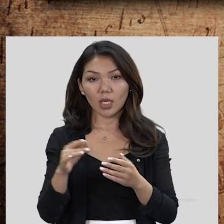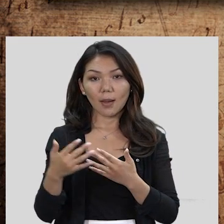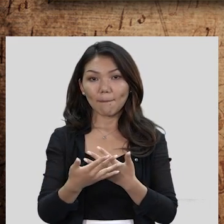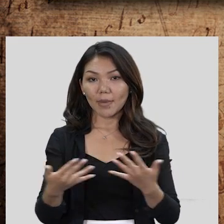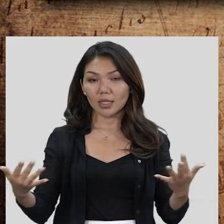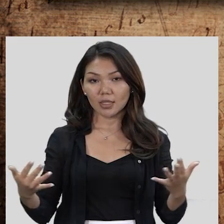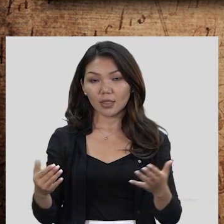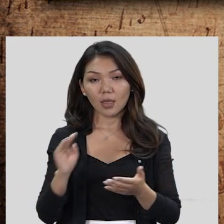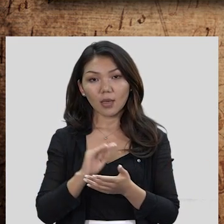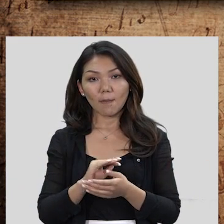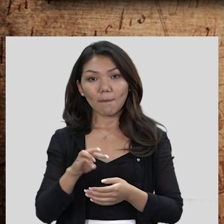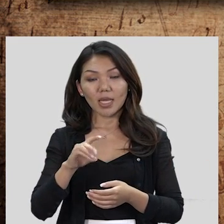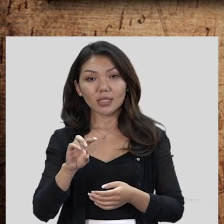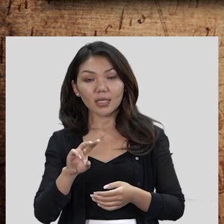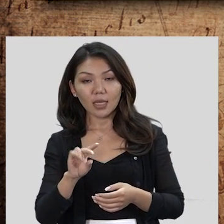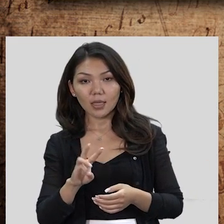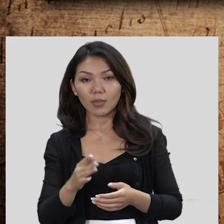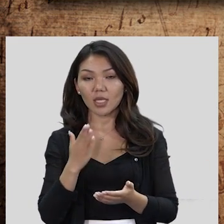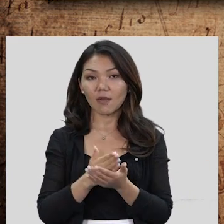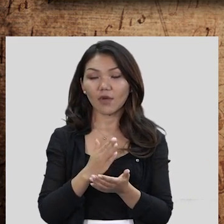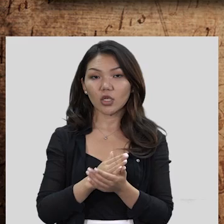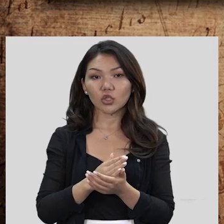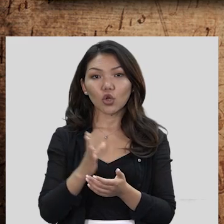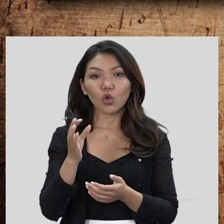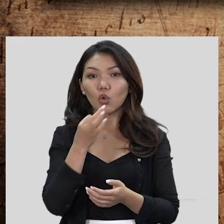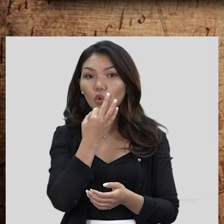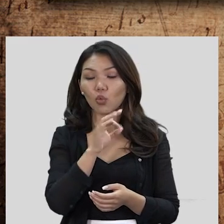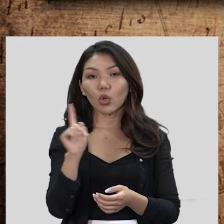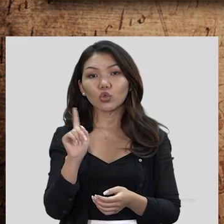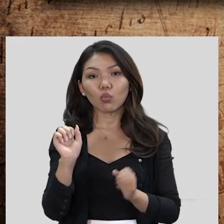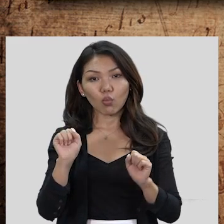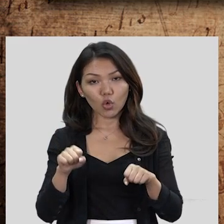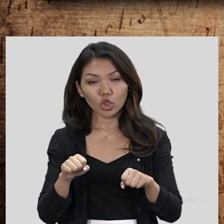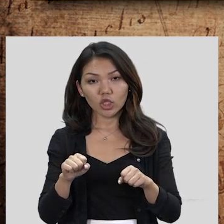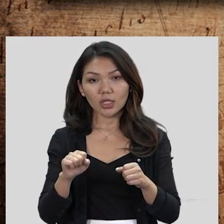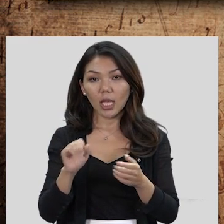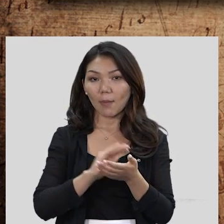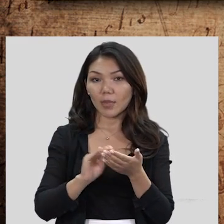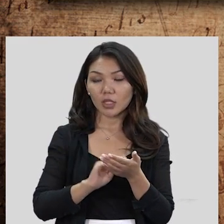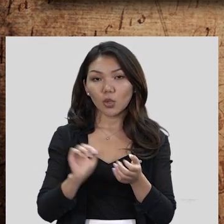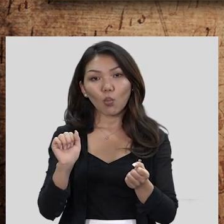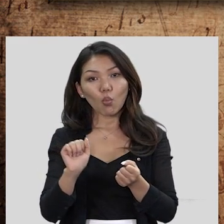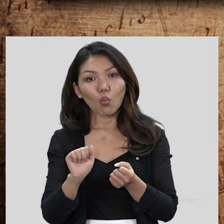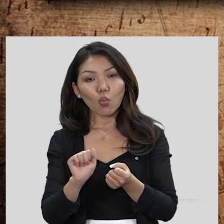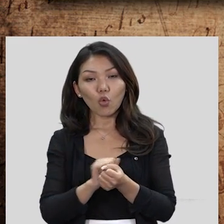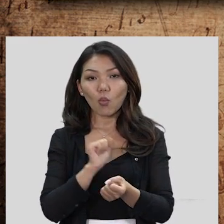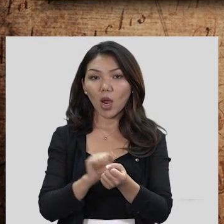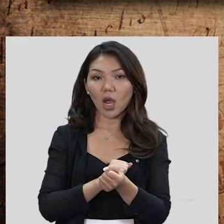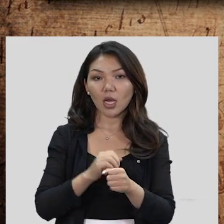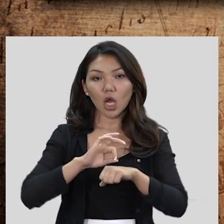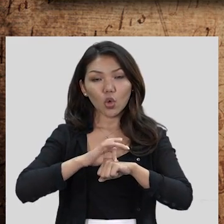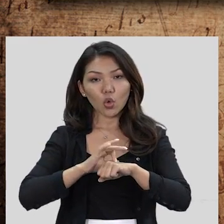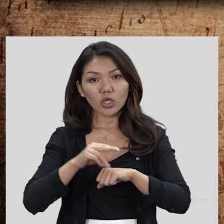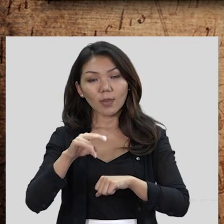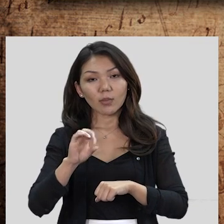источников служит все на чём можно писать эта бумага кожа пергамент папирус дерево